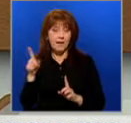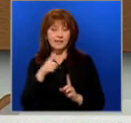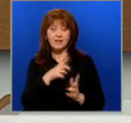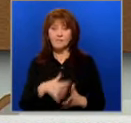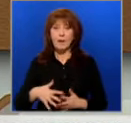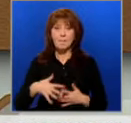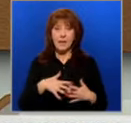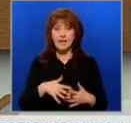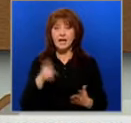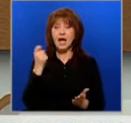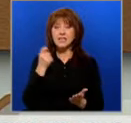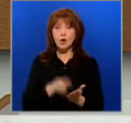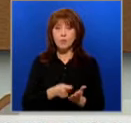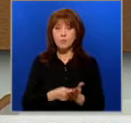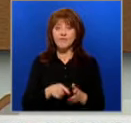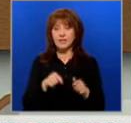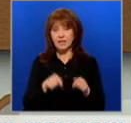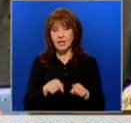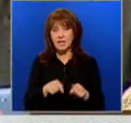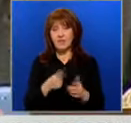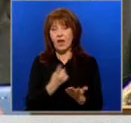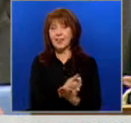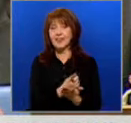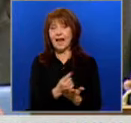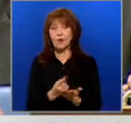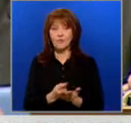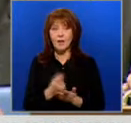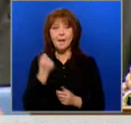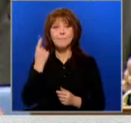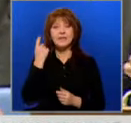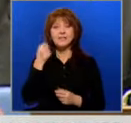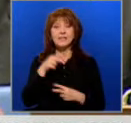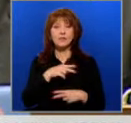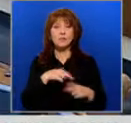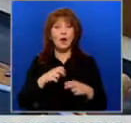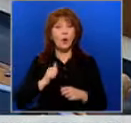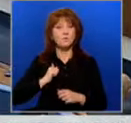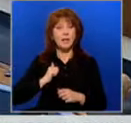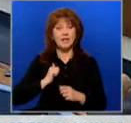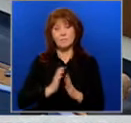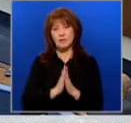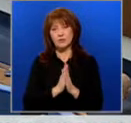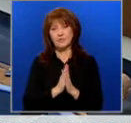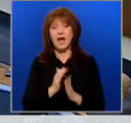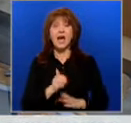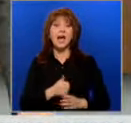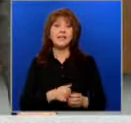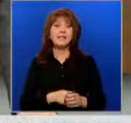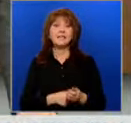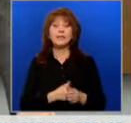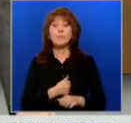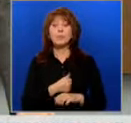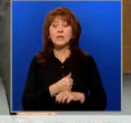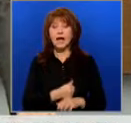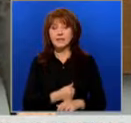Съединените американски щати закупуват такива бойни машини. А председателят на комисията по отбрана призова депутатите да имат повече вяра на военните, които